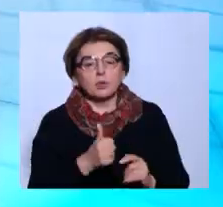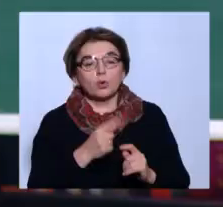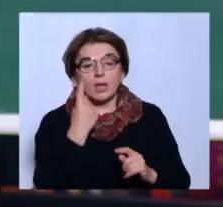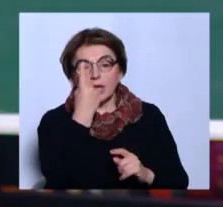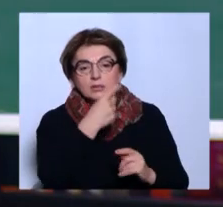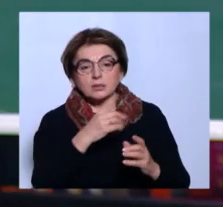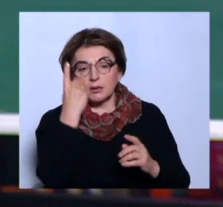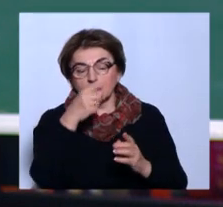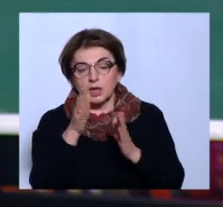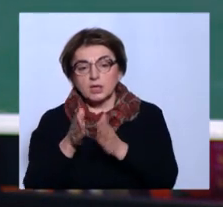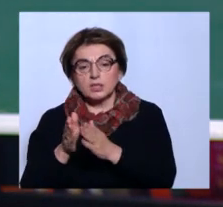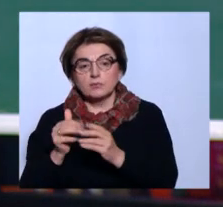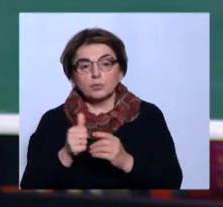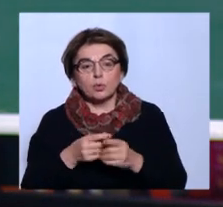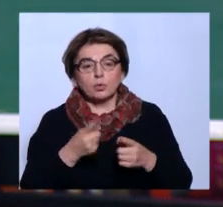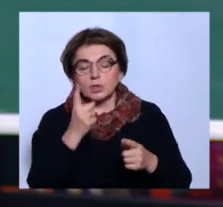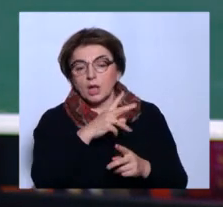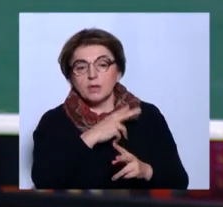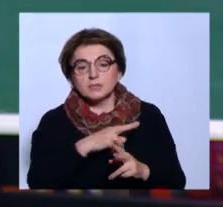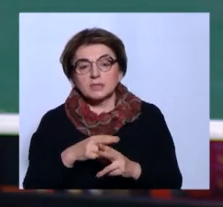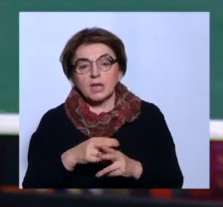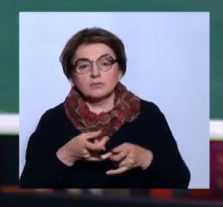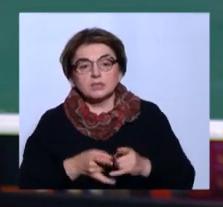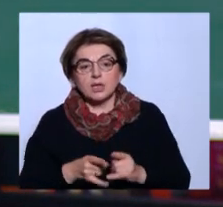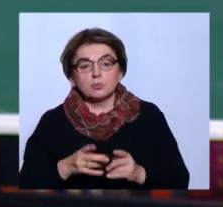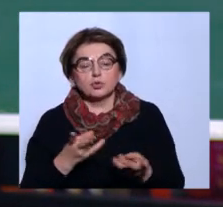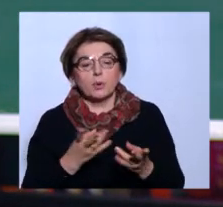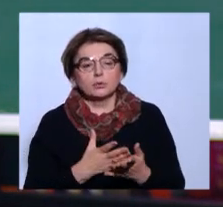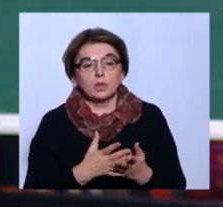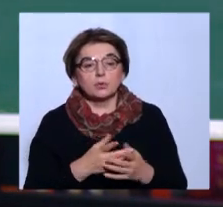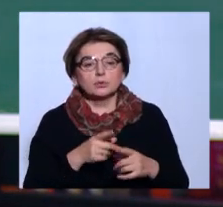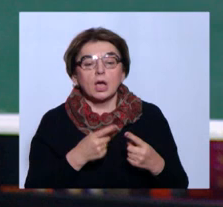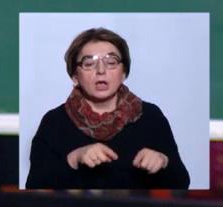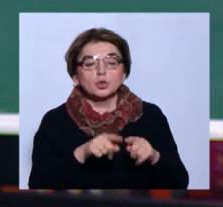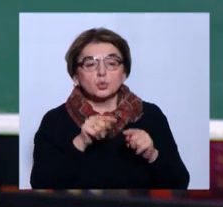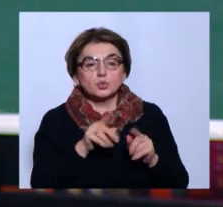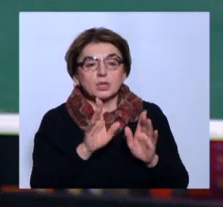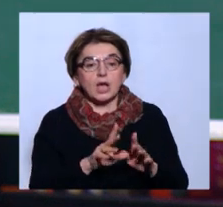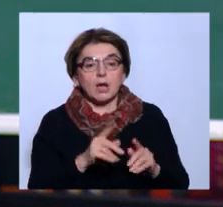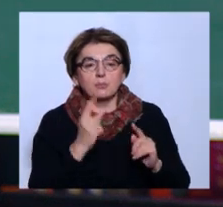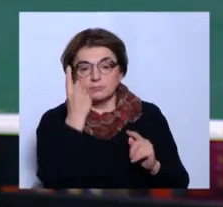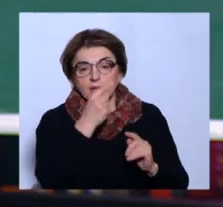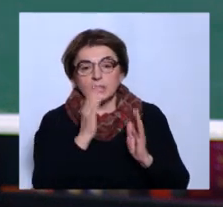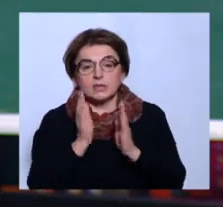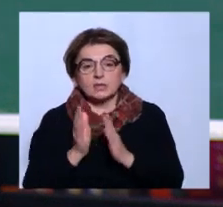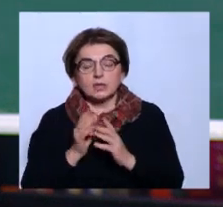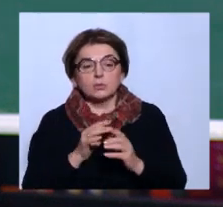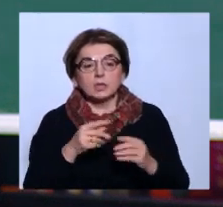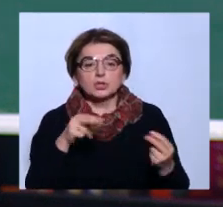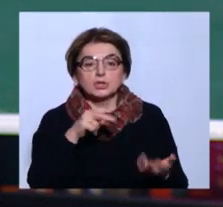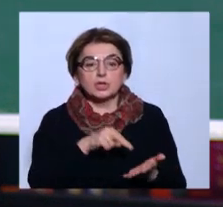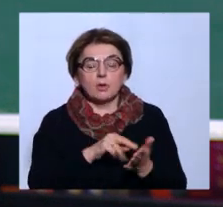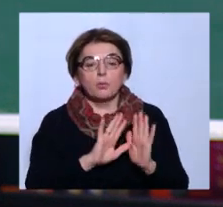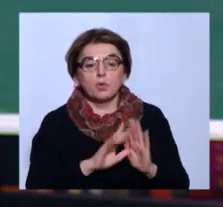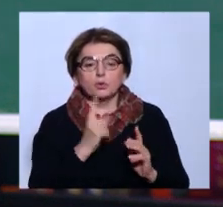სახეობის ინდივიდებს ცხადია უნდა ქონდეთ მსგავსი წარმოშობა. თუმცა ამ კრიტერიუმებიდან არ შეიძლება სახეობა შევაფასოთ მხოლოდ